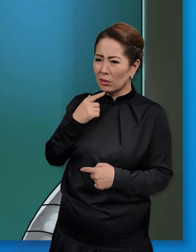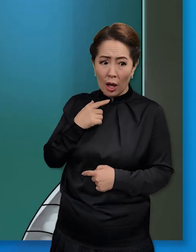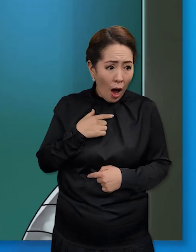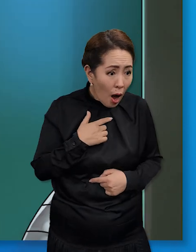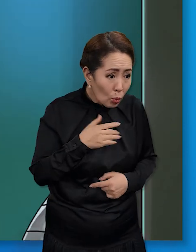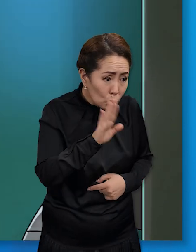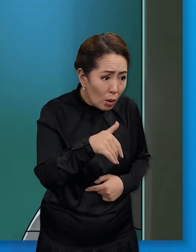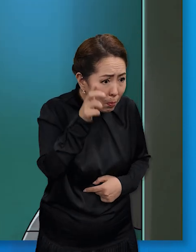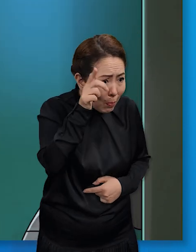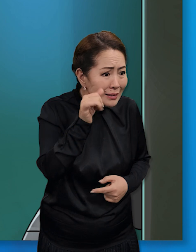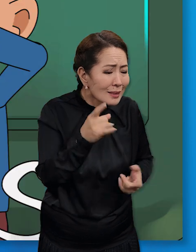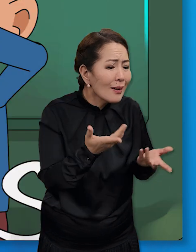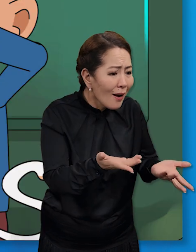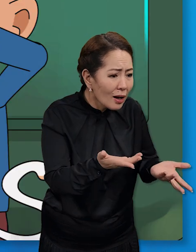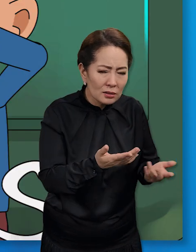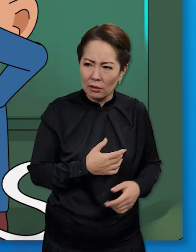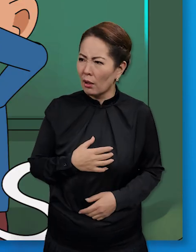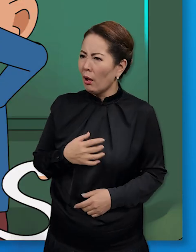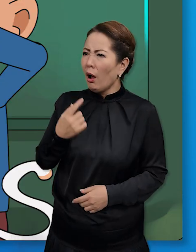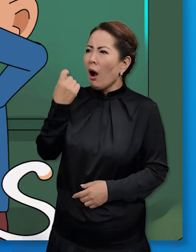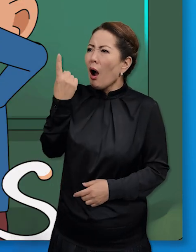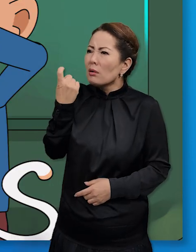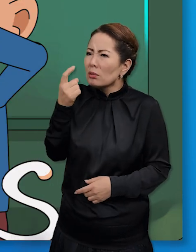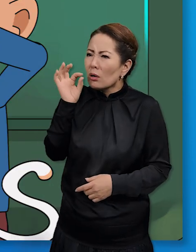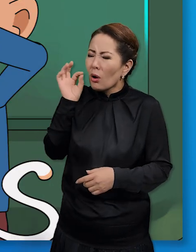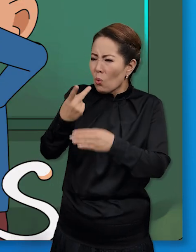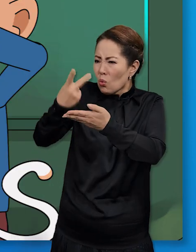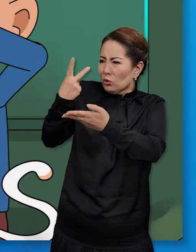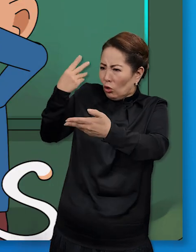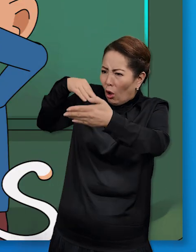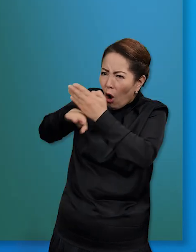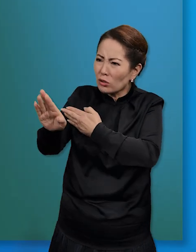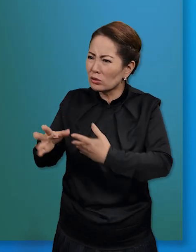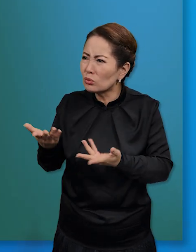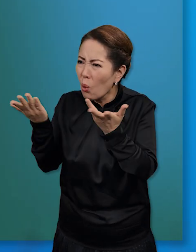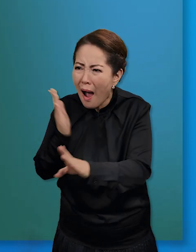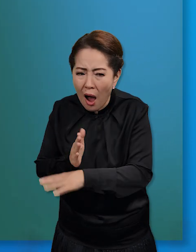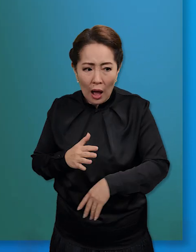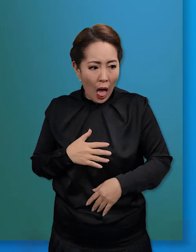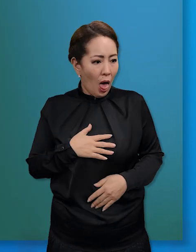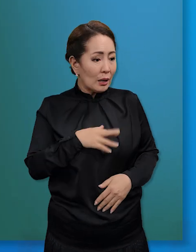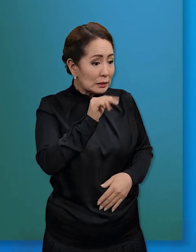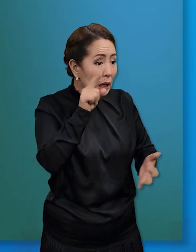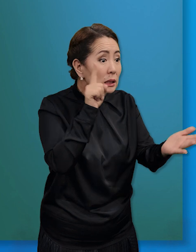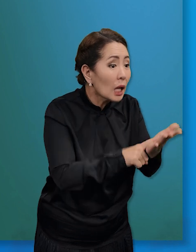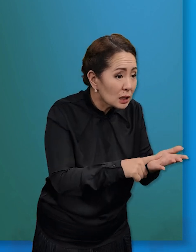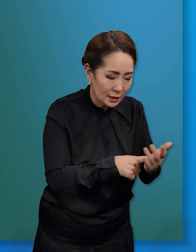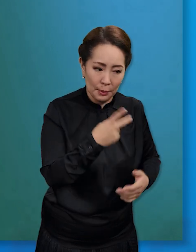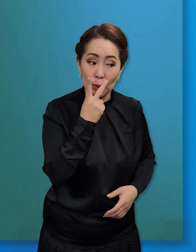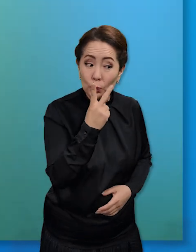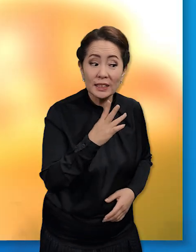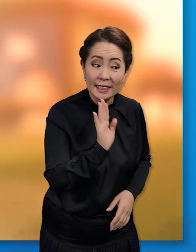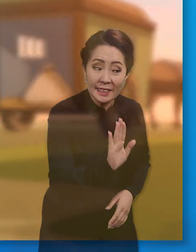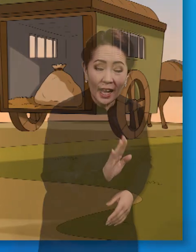Басар нь яасан юм? Зүгээр үү? басар маань ганцаараа үлгэр рүү орчихжээ. Оо, яаж дарсан юм бол доо. За ах нэг